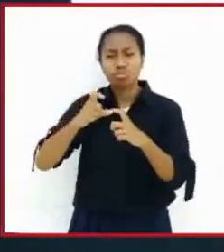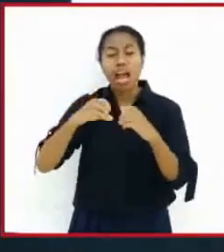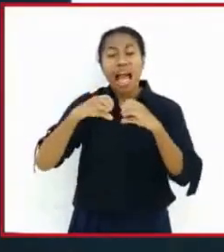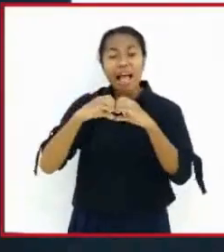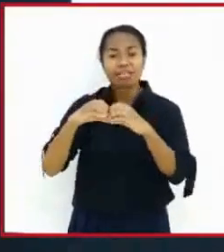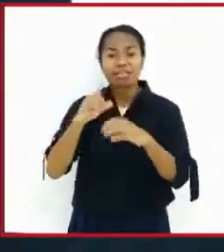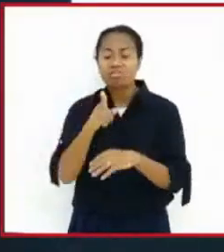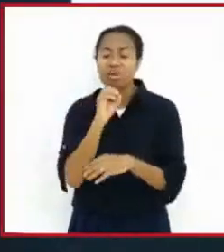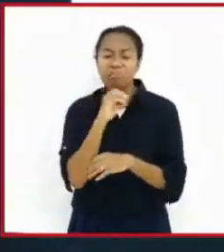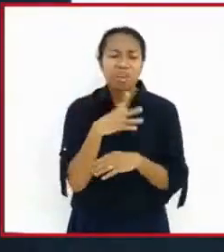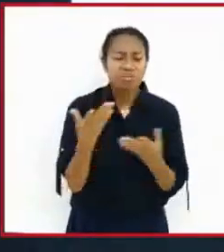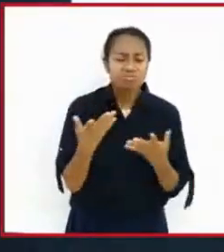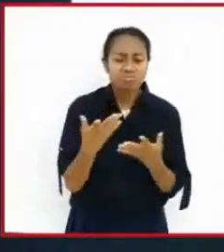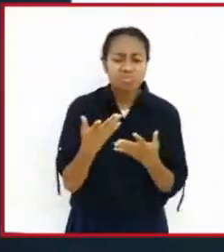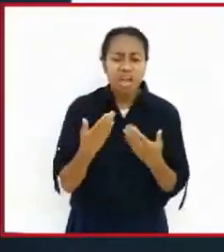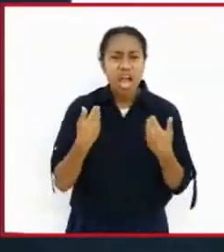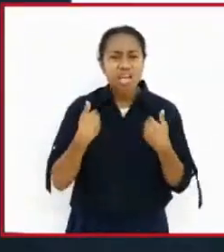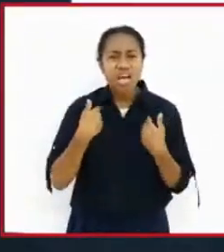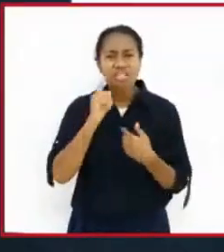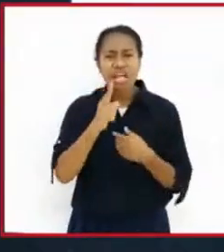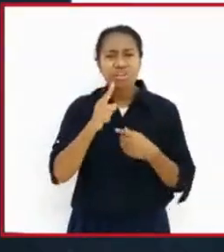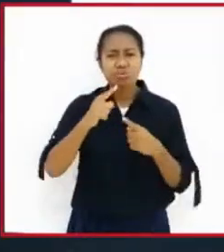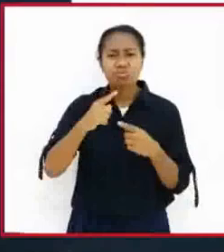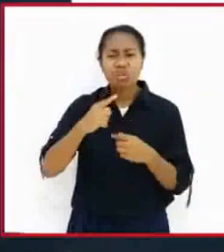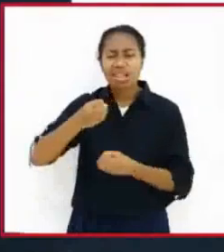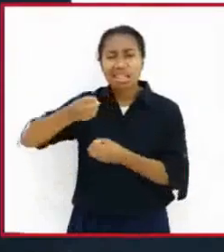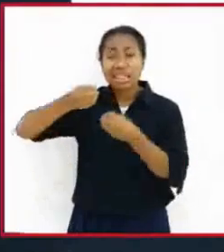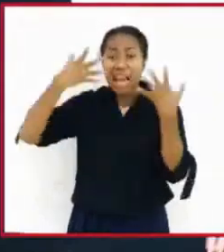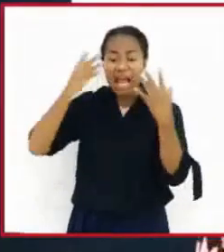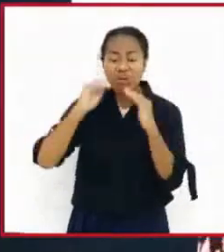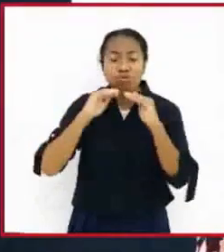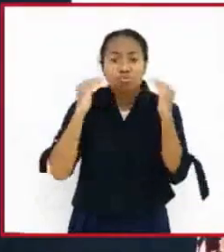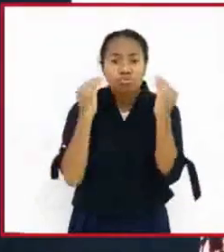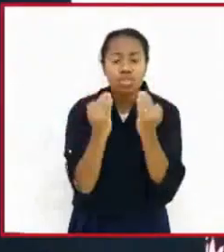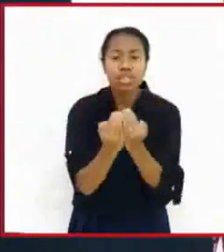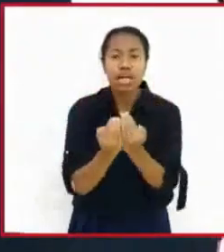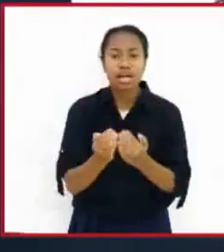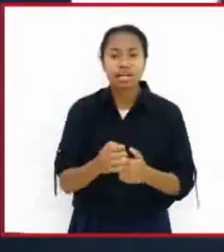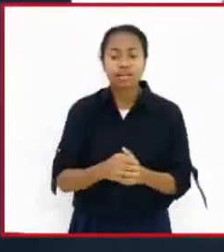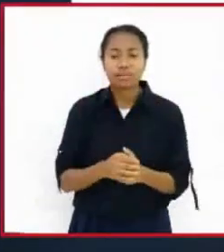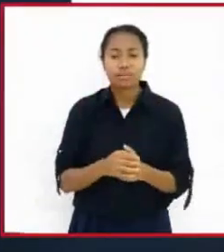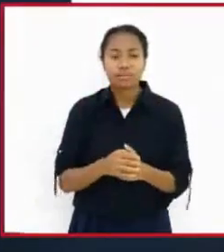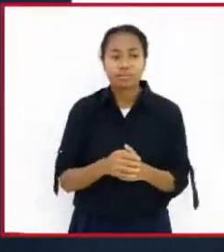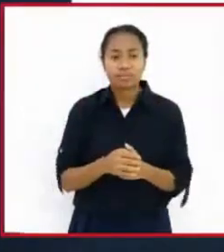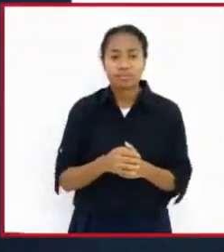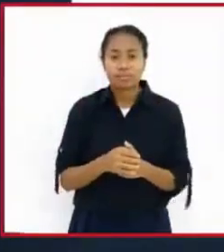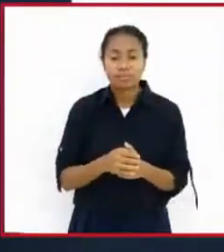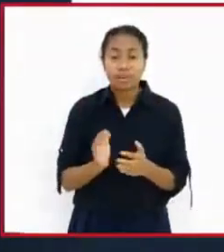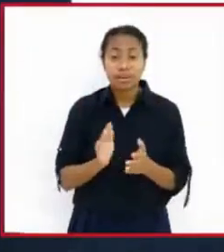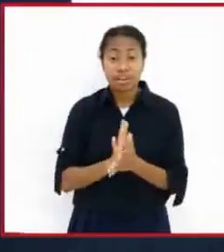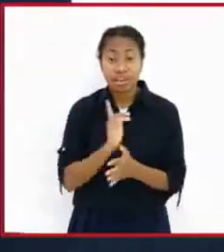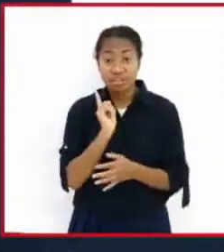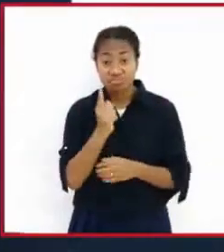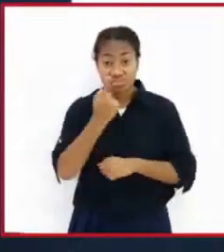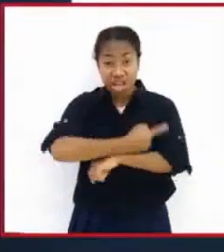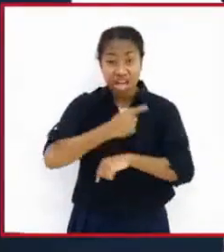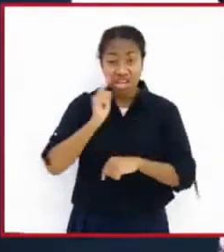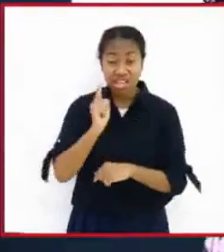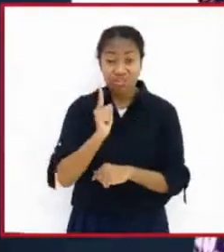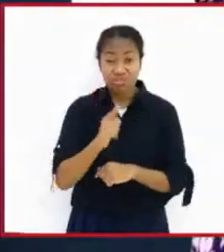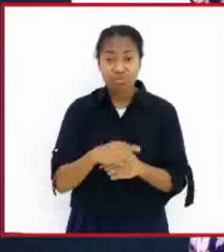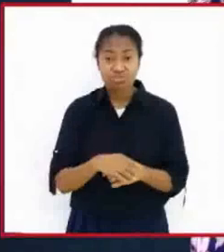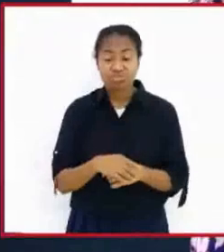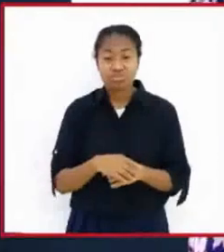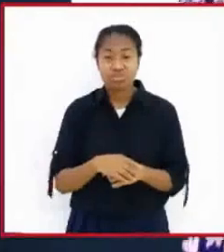berkata semacam ada satu perang dunia menembusi jiwanya dan pada hari itu ketika